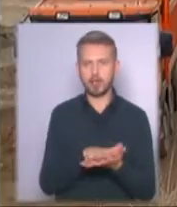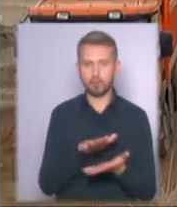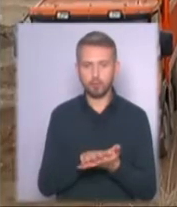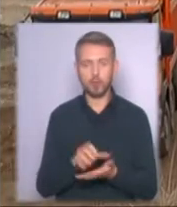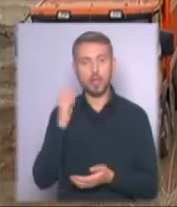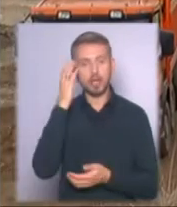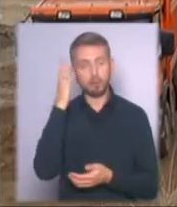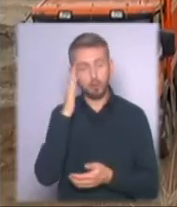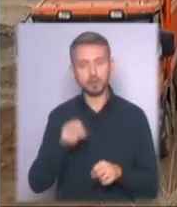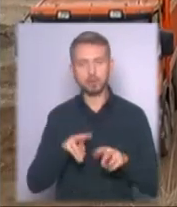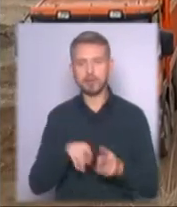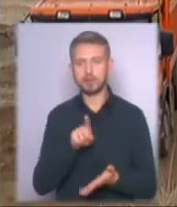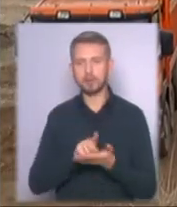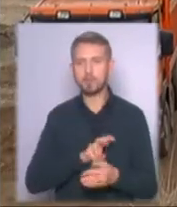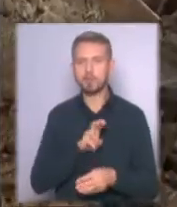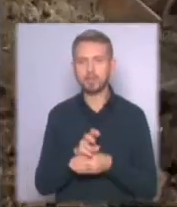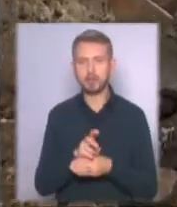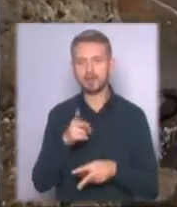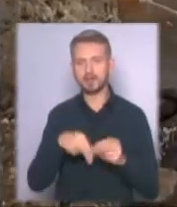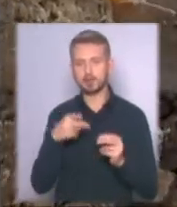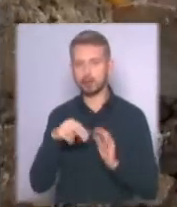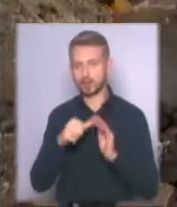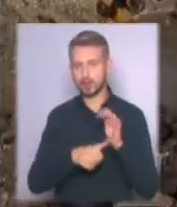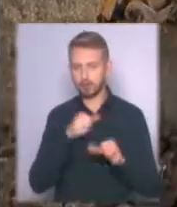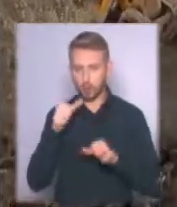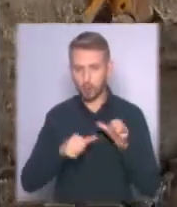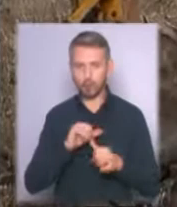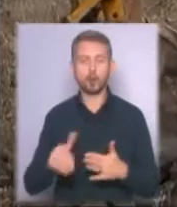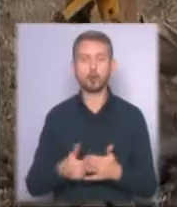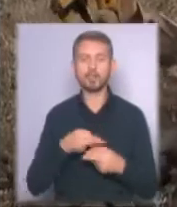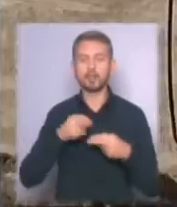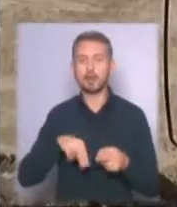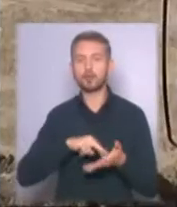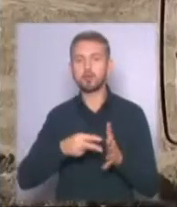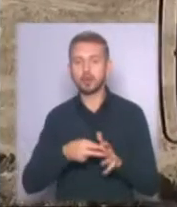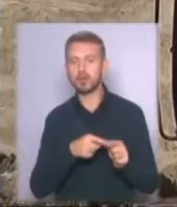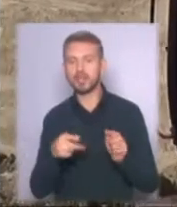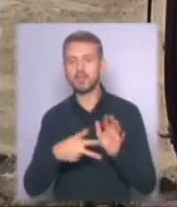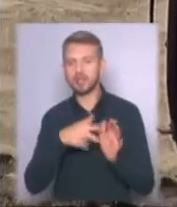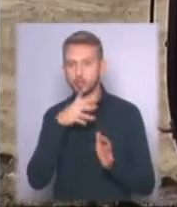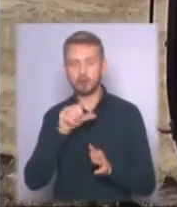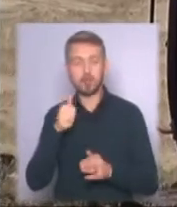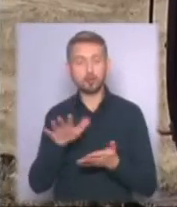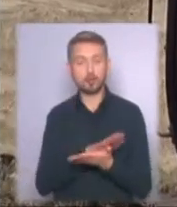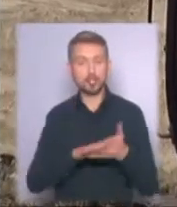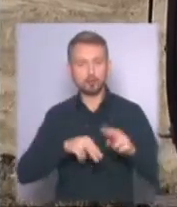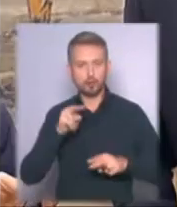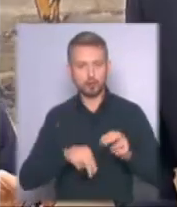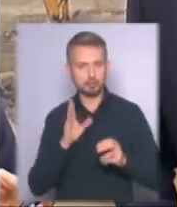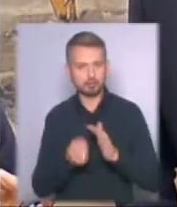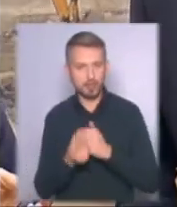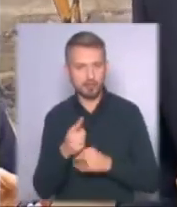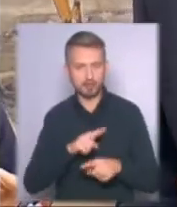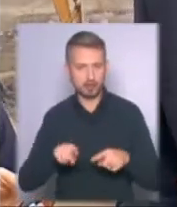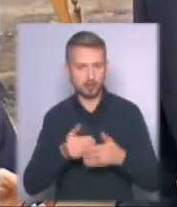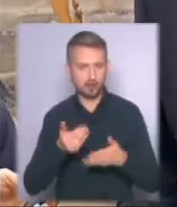на будмайданчик мають наприкінці 2016-го. Оновити станцію планують за 8 років, але перші очисні споруди з'являться значно раніше. В